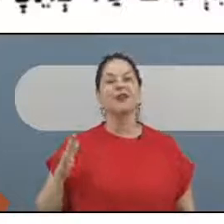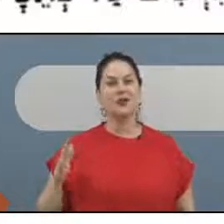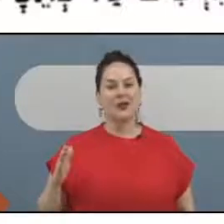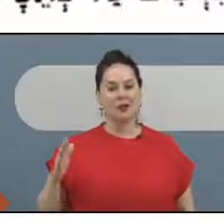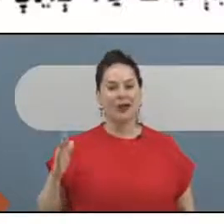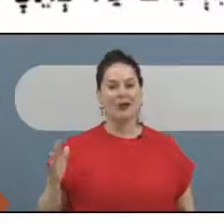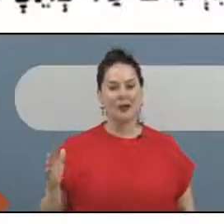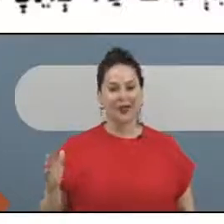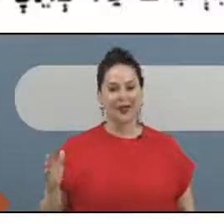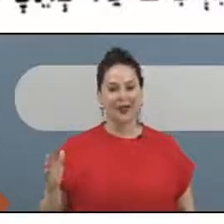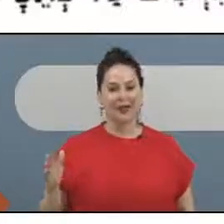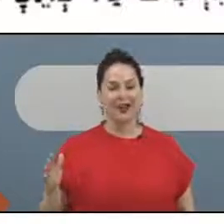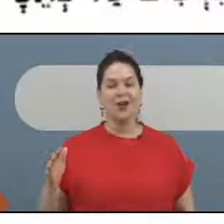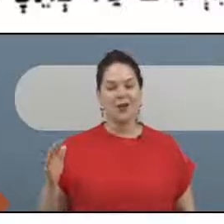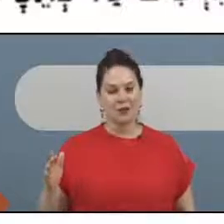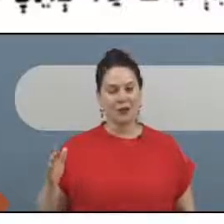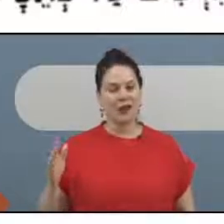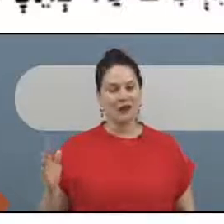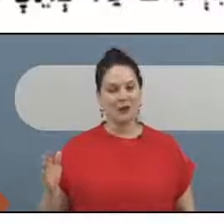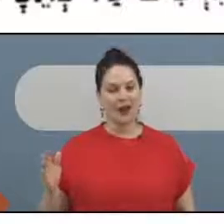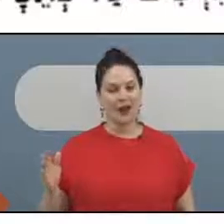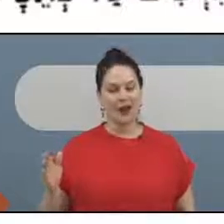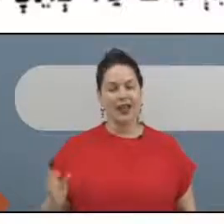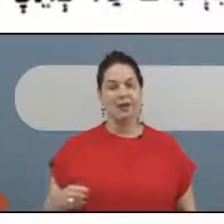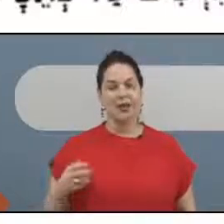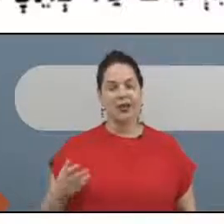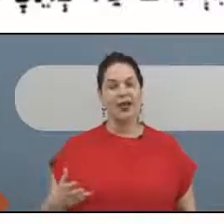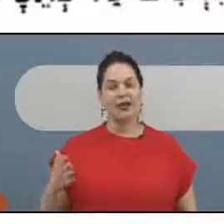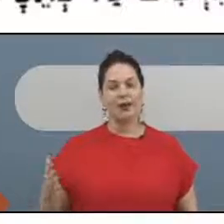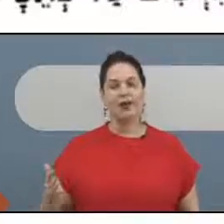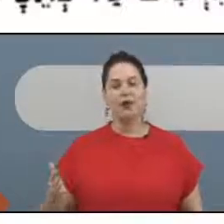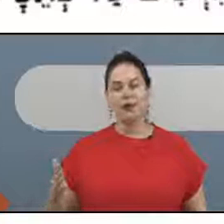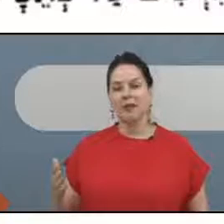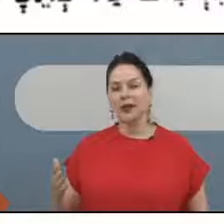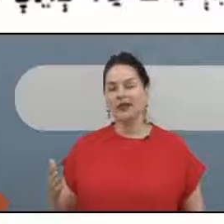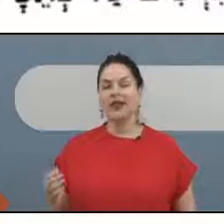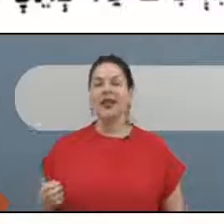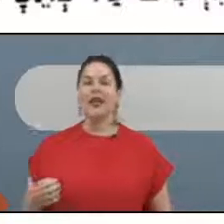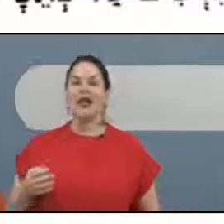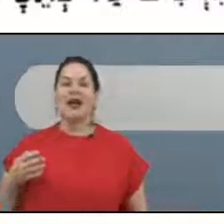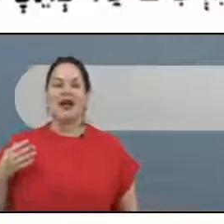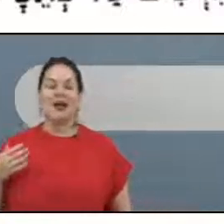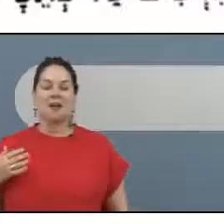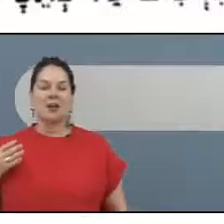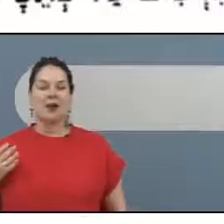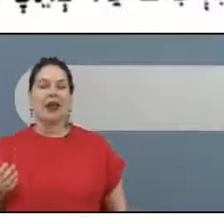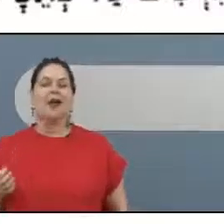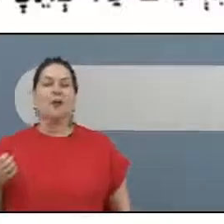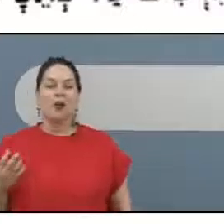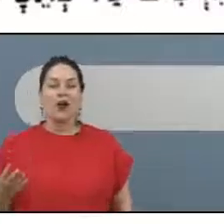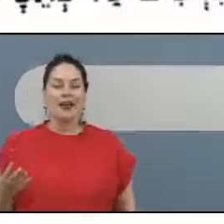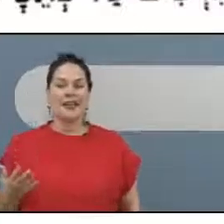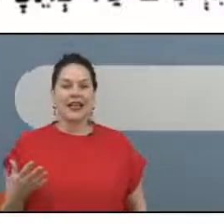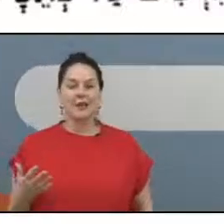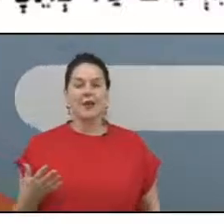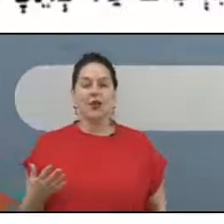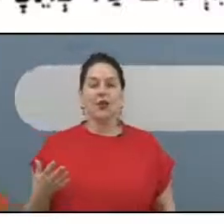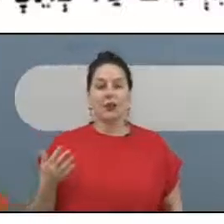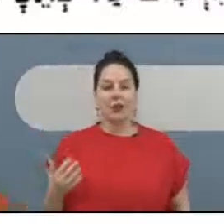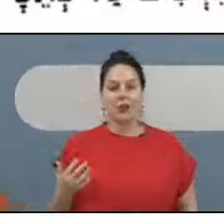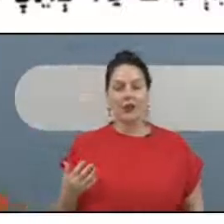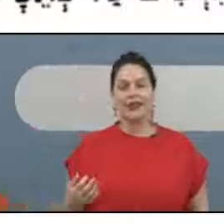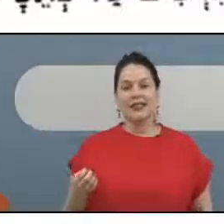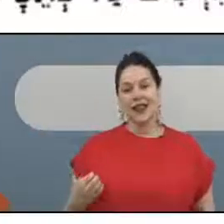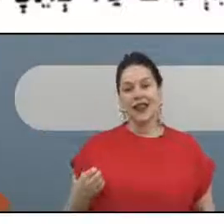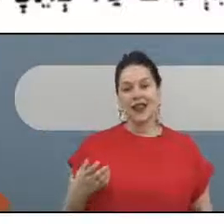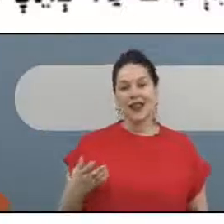מתבגר, טוס בעקבותיי, אוף בעקבותיי. בגיל ההתבגרות באמת, המתבגר מורד, זה הזמן